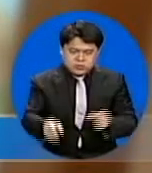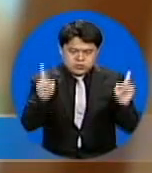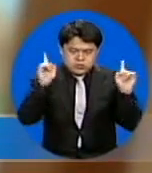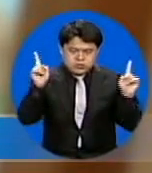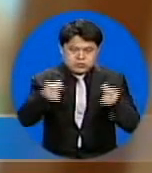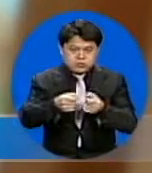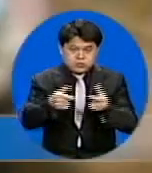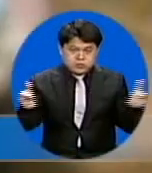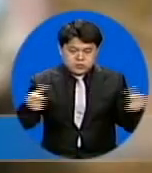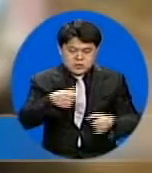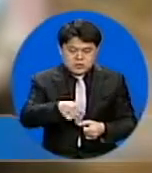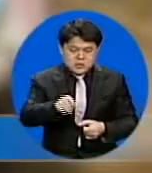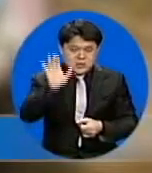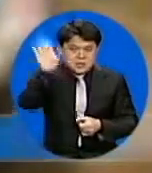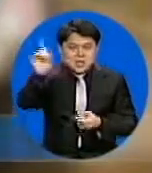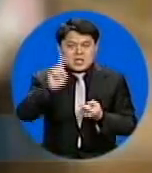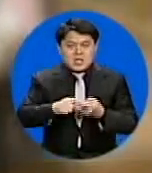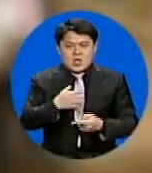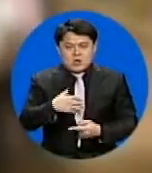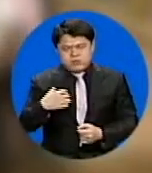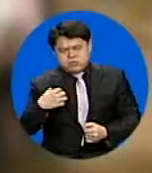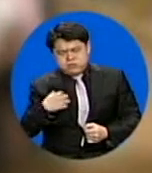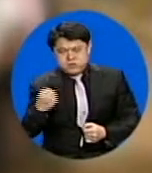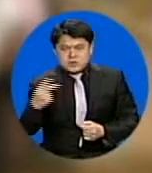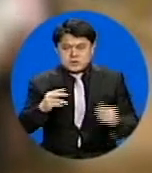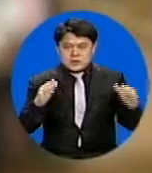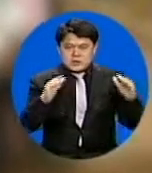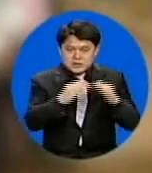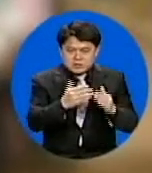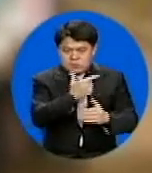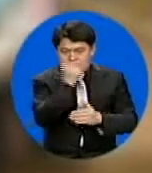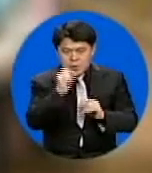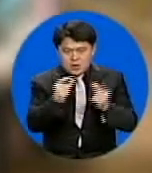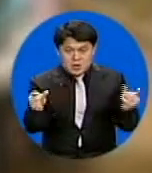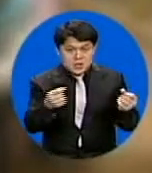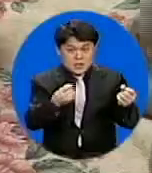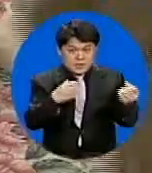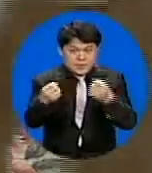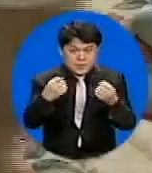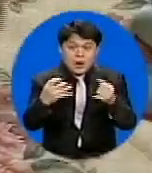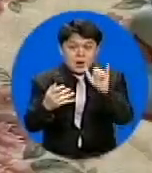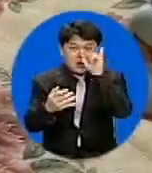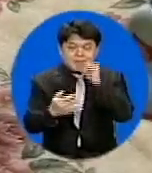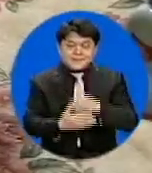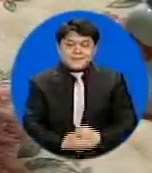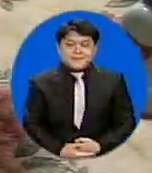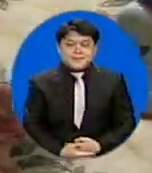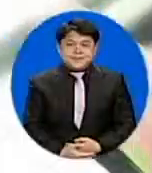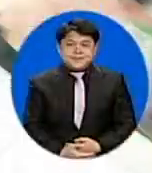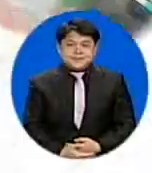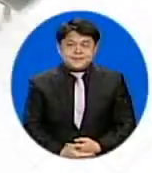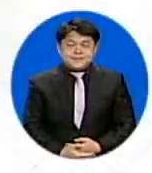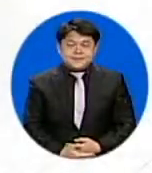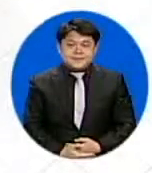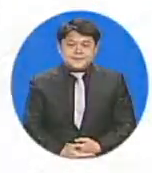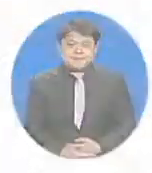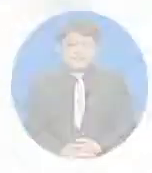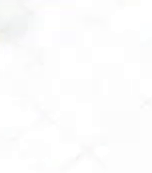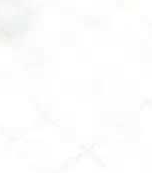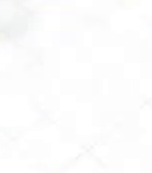증가, 자녀 미래에 대한 걱정과 부담, 주거 공간 부족이라는 답변이 뒤를 이었습니다.